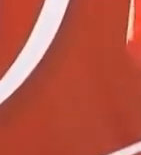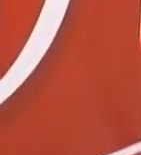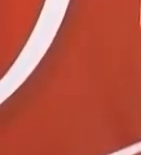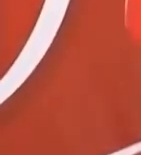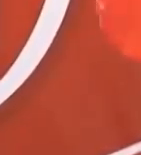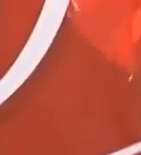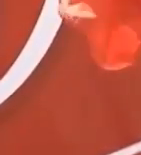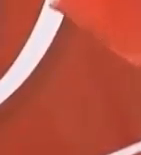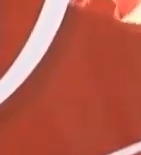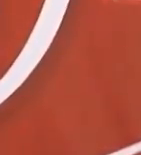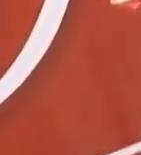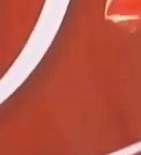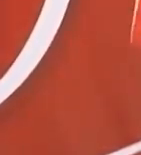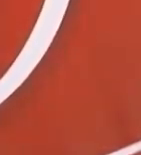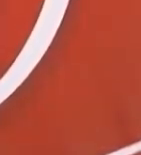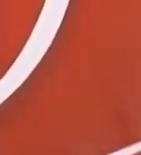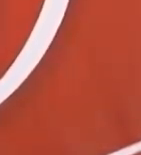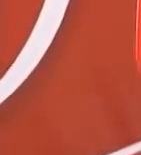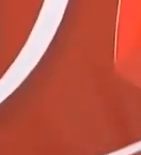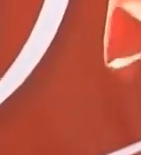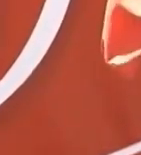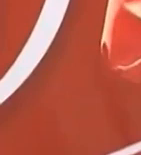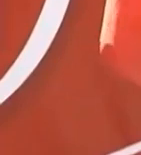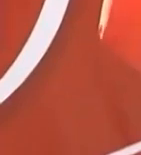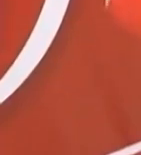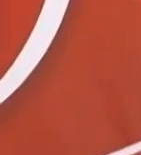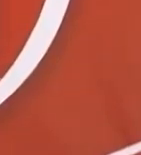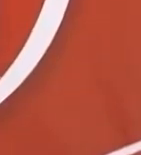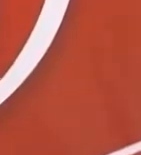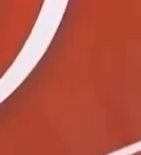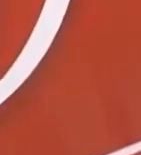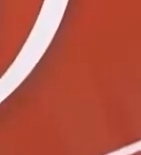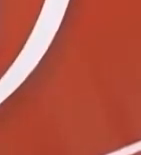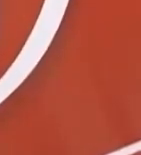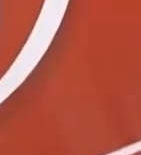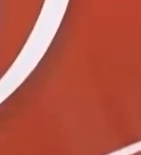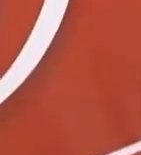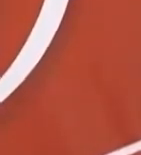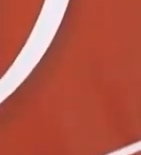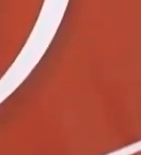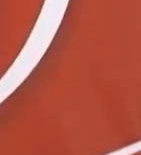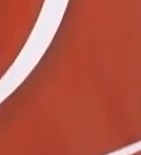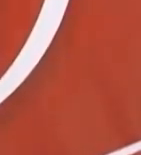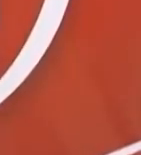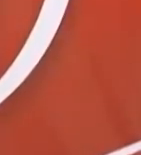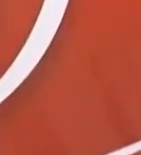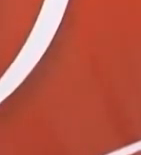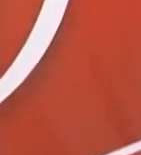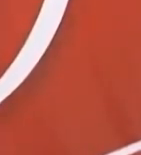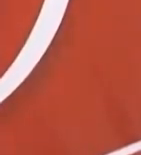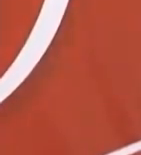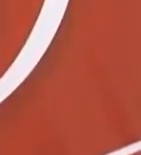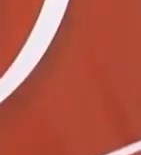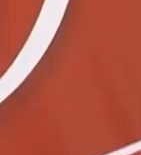სახეებს შევარნაძის, სააკაშვილის და დღეს უკვე ივანიშვილის ხელისუფლებაში. ჩვენი ამოცანა მოხდეს რეალური ცვლილებები.